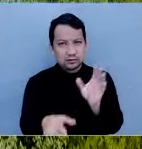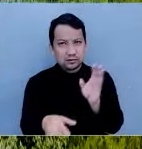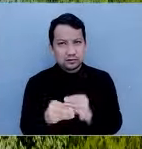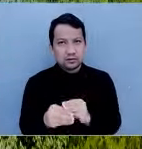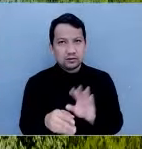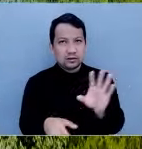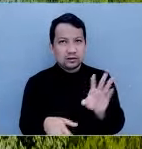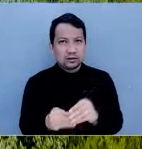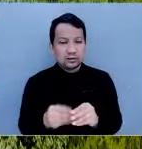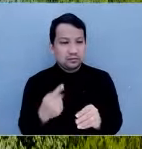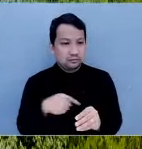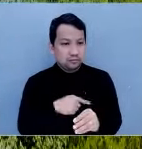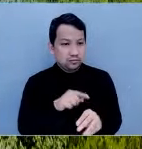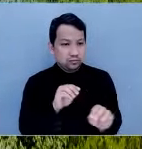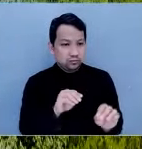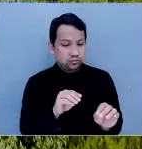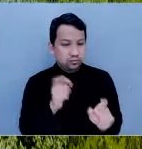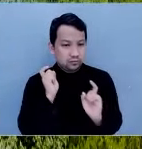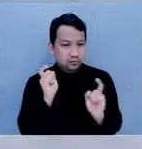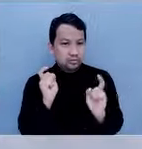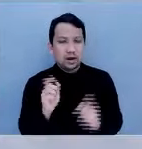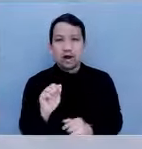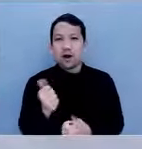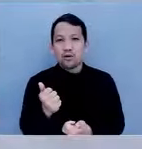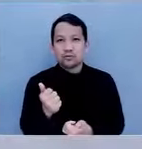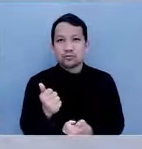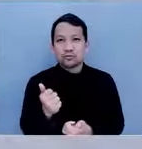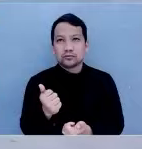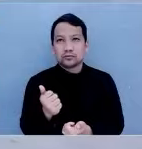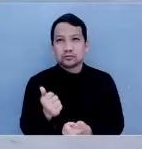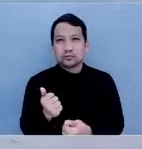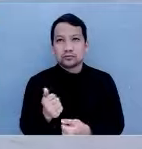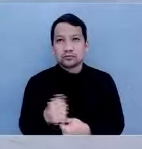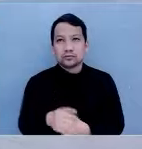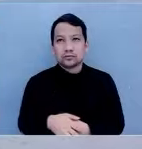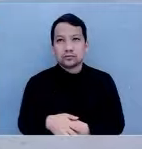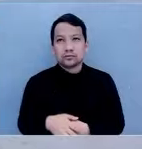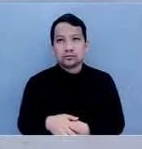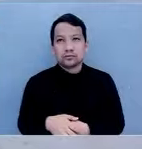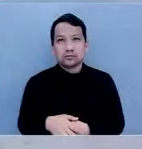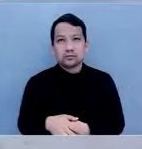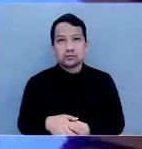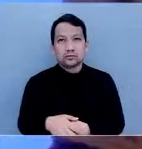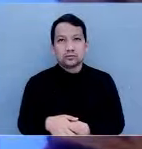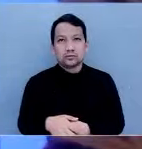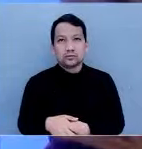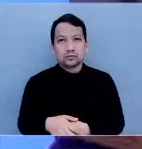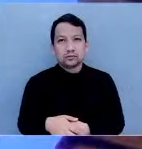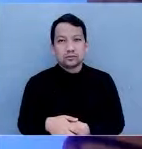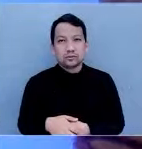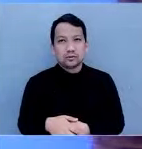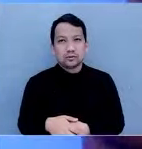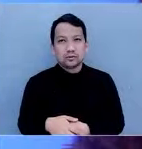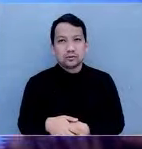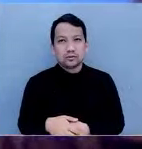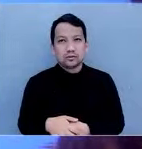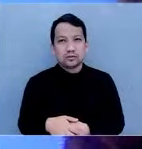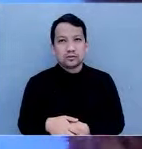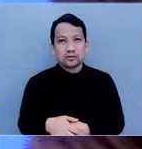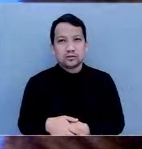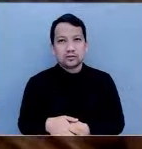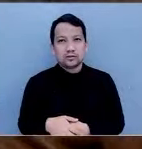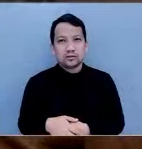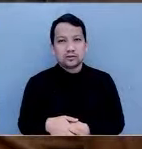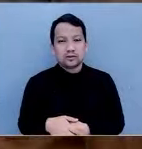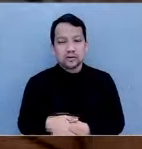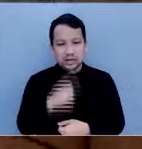may volcano na tayo. Meron dito, mabilisan. Paano ba? Oh, wala na tayo sa amin. Oo. May nakikita pa yan. Ano makikita niyo? Ano pa pwede